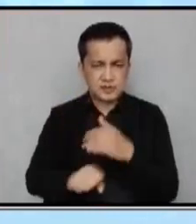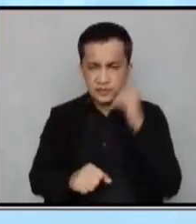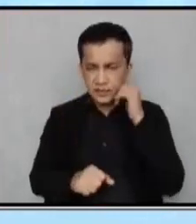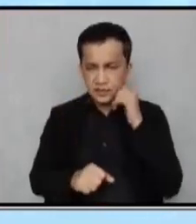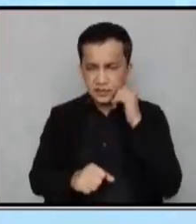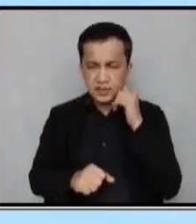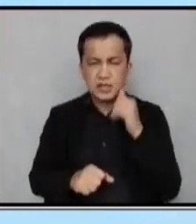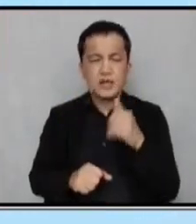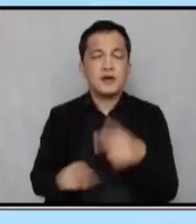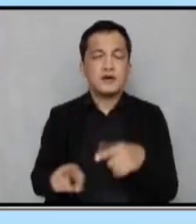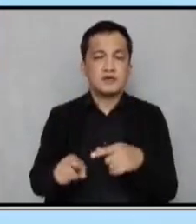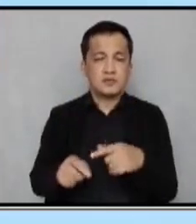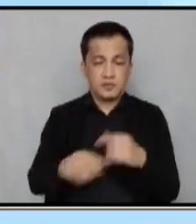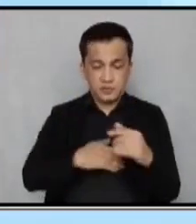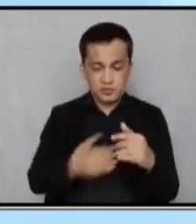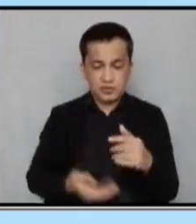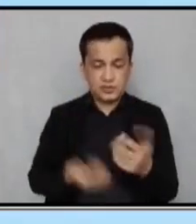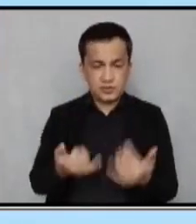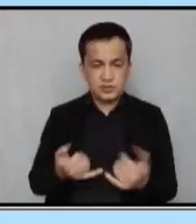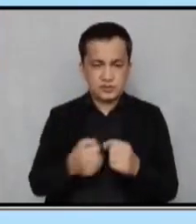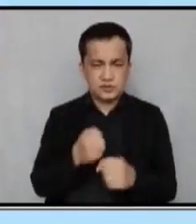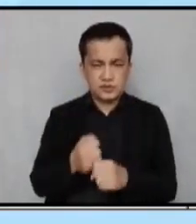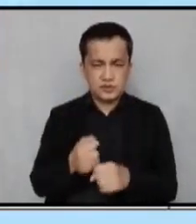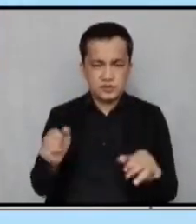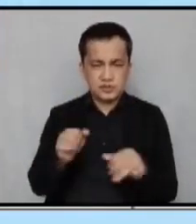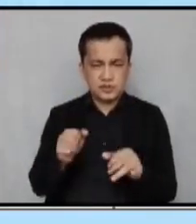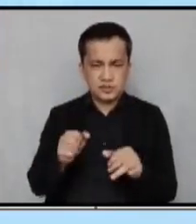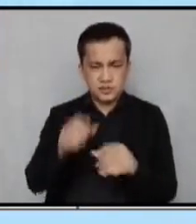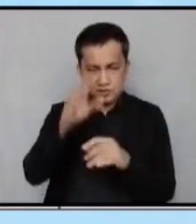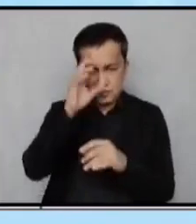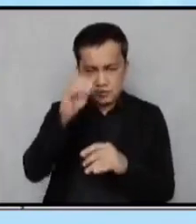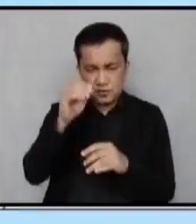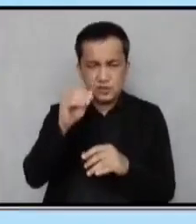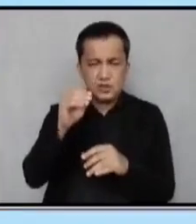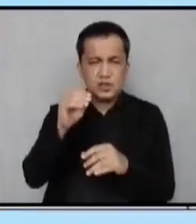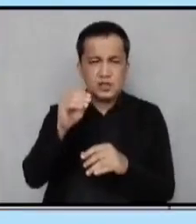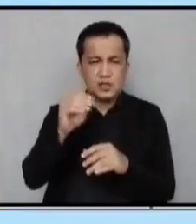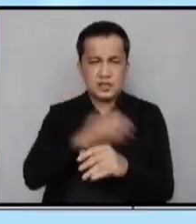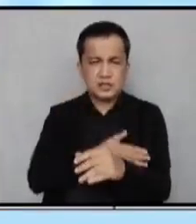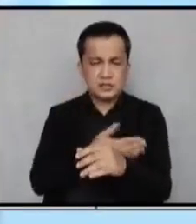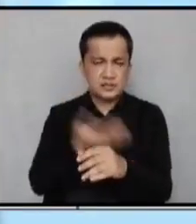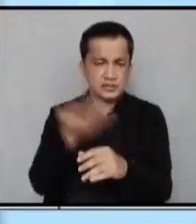taon dahil parehong lalaki ang anak nila sa mga dati nilang nakarelasyon.